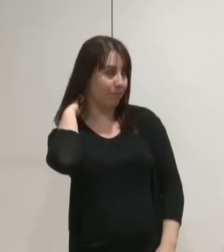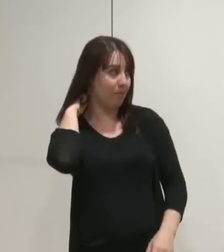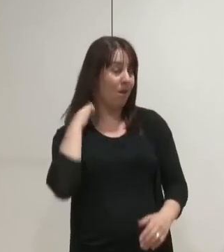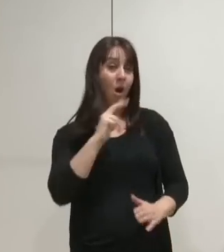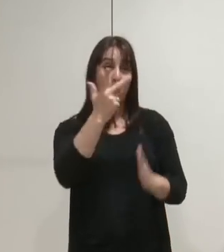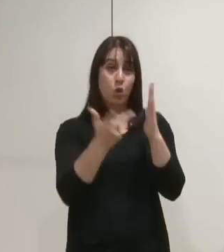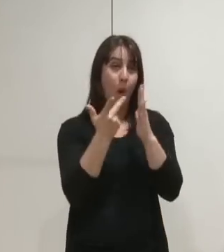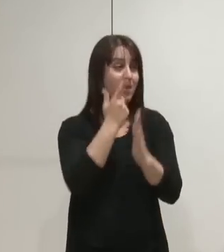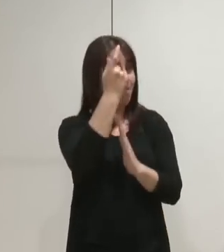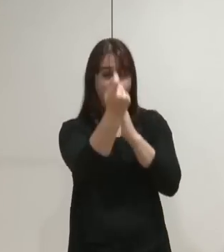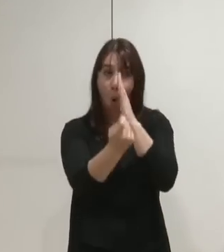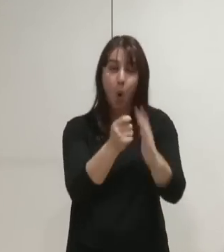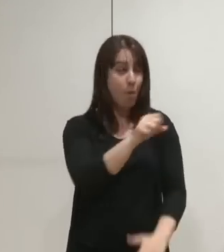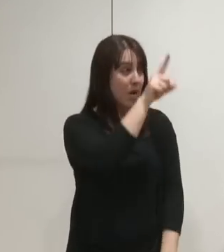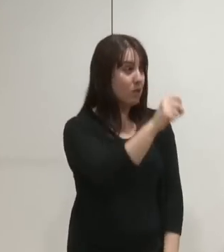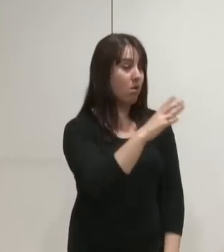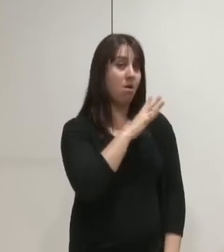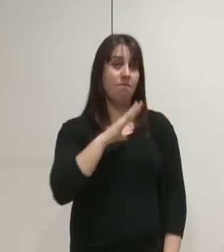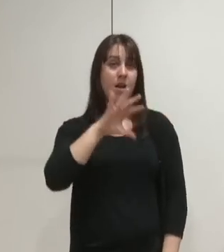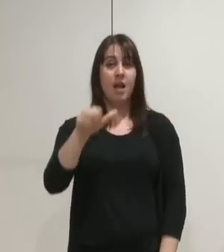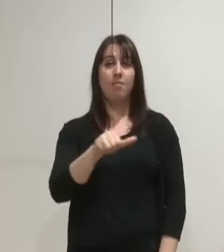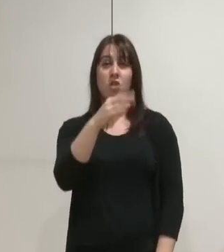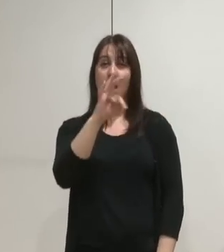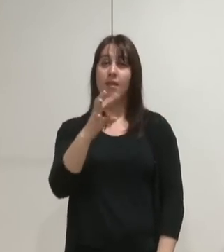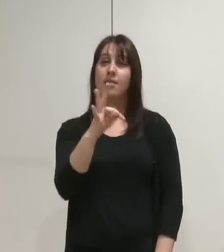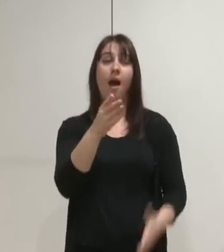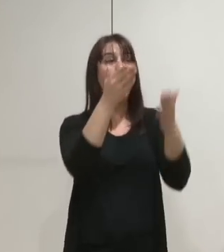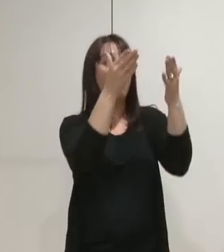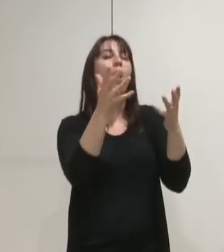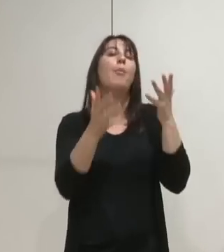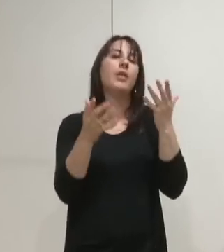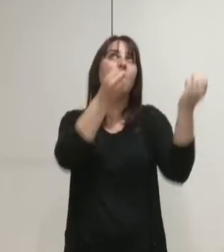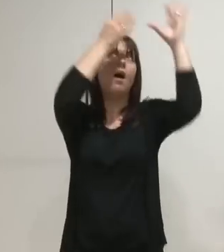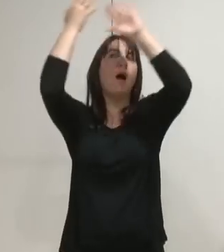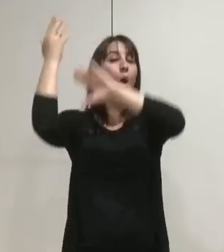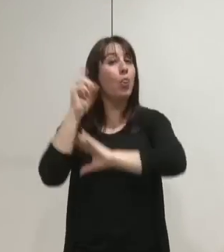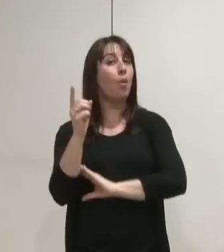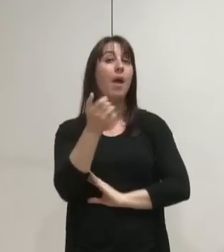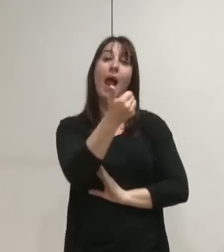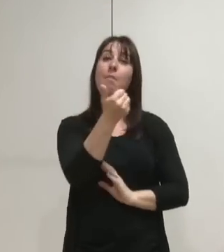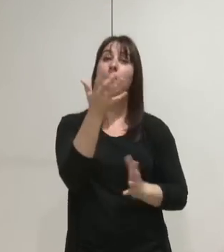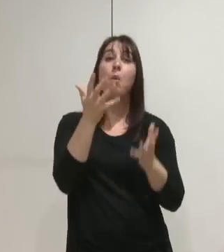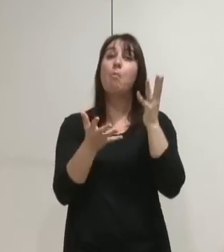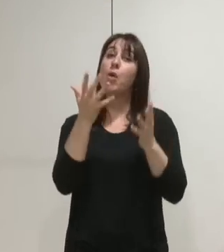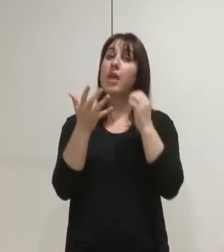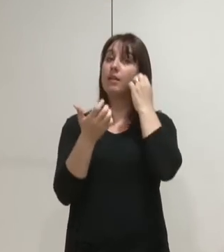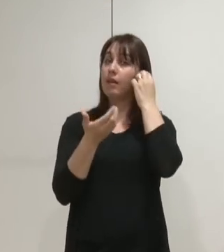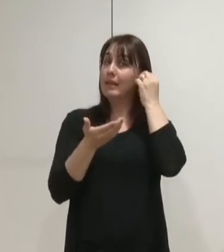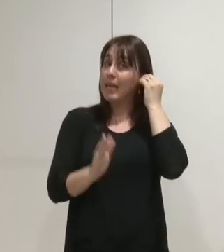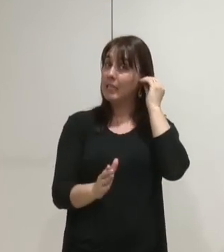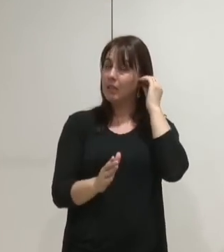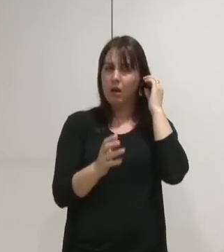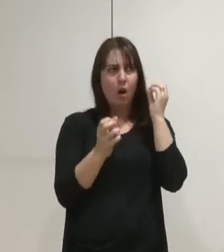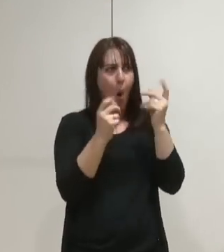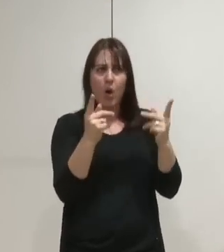la trème fois ma question madame Jaa a peut-être je ne veux pas interpréter mais a peut-être fait le choix et sur le principe ça me